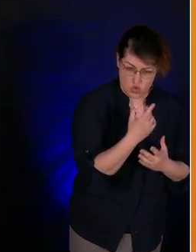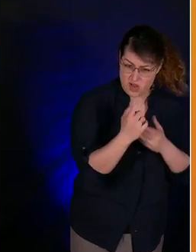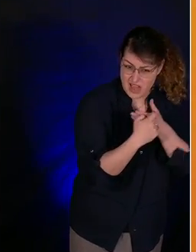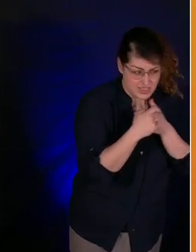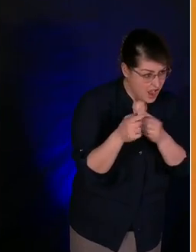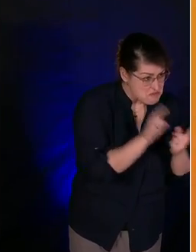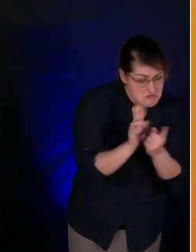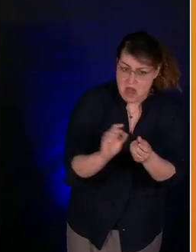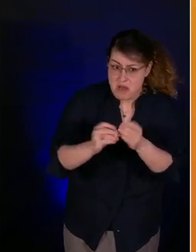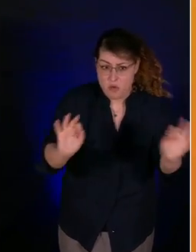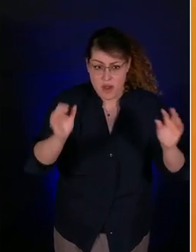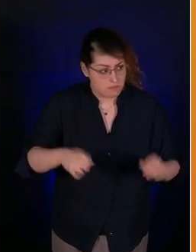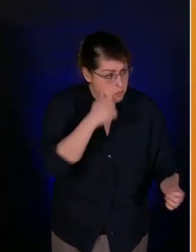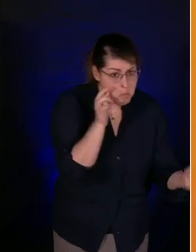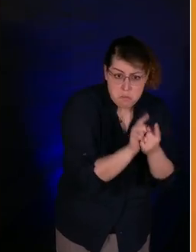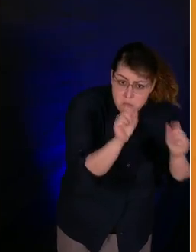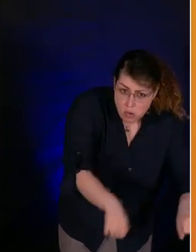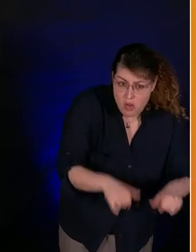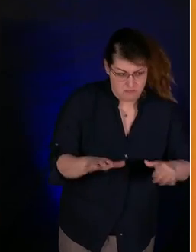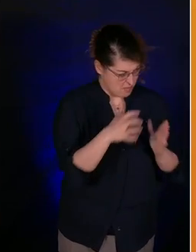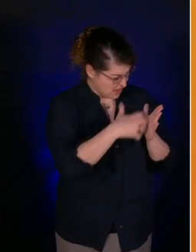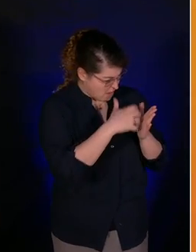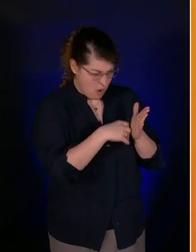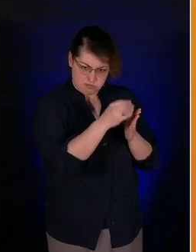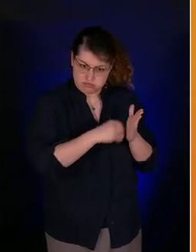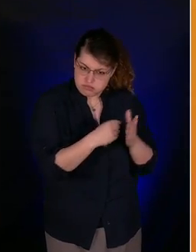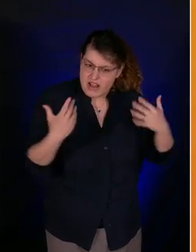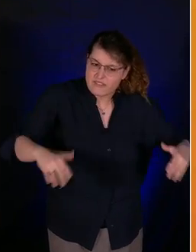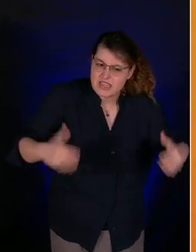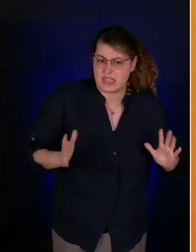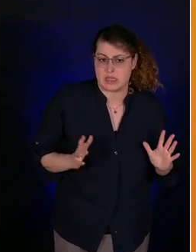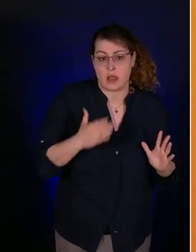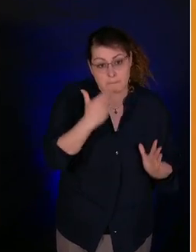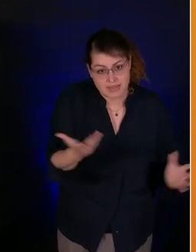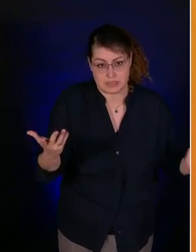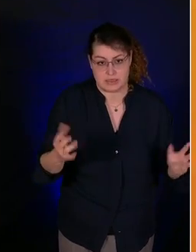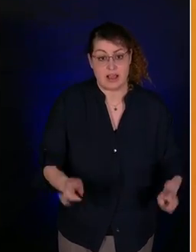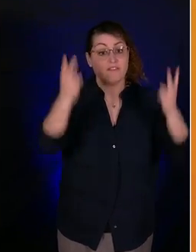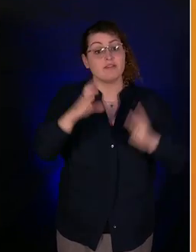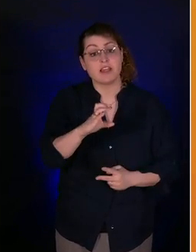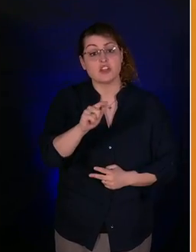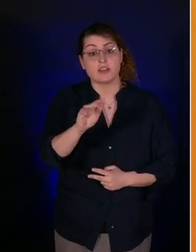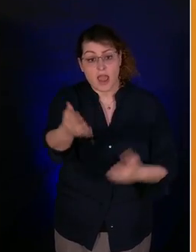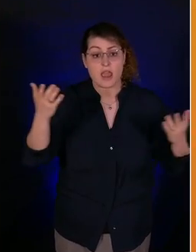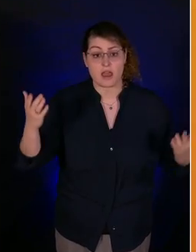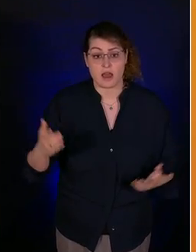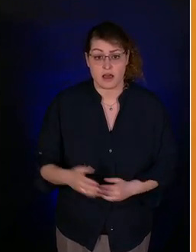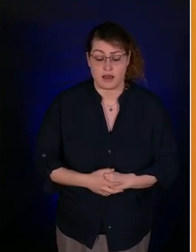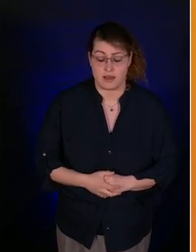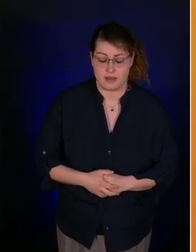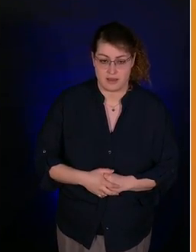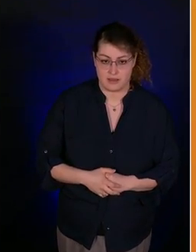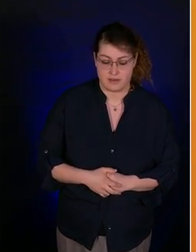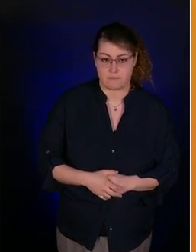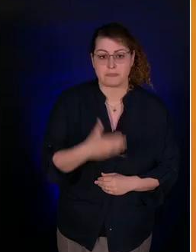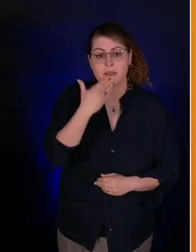pas de problème. On peut les rencontrer. J'ai même fait des rapports à ma fédération. Et merci. Vive la CGT! Merci